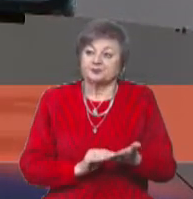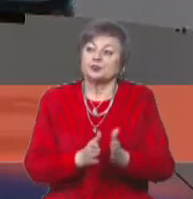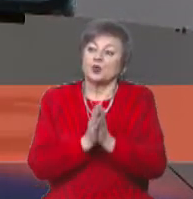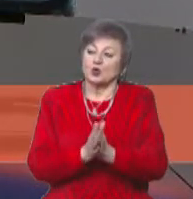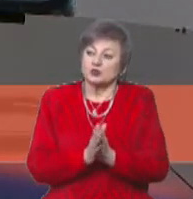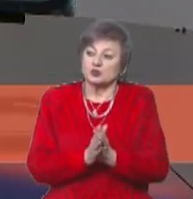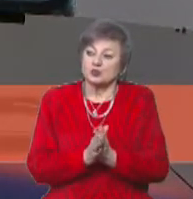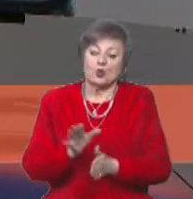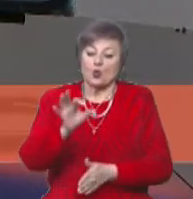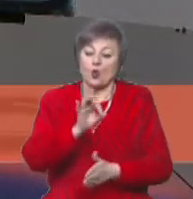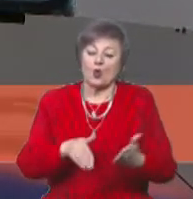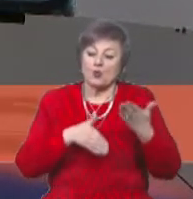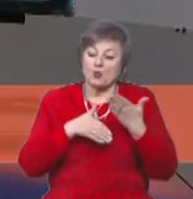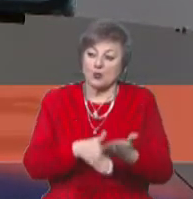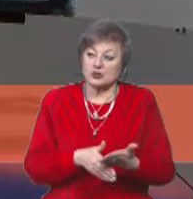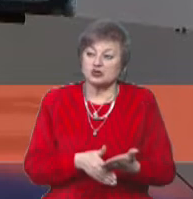просьбу о помощи,